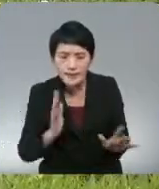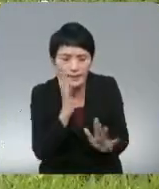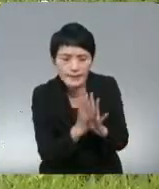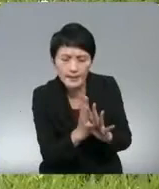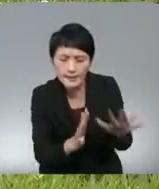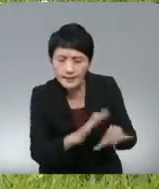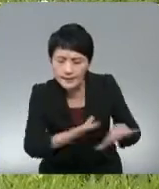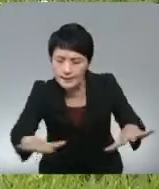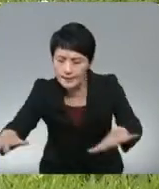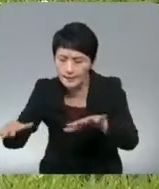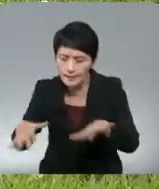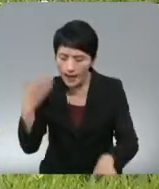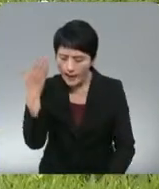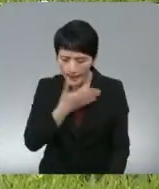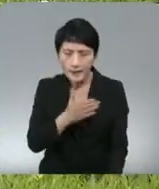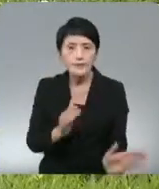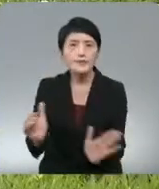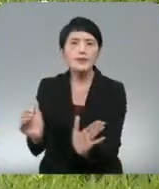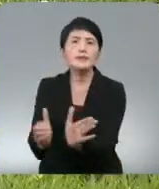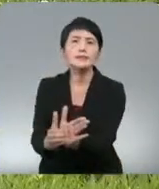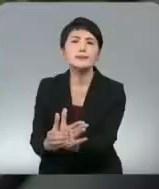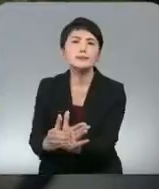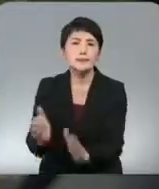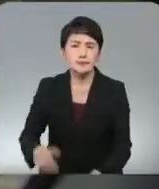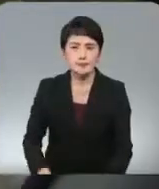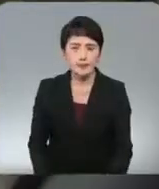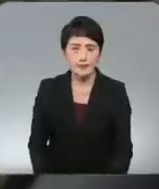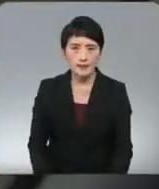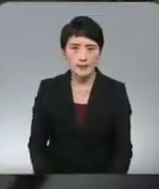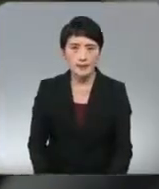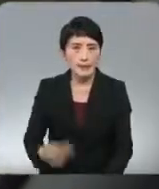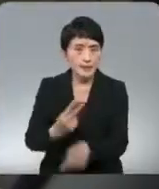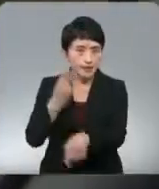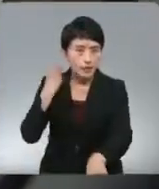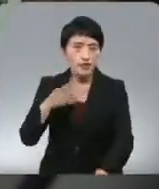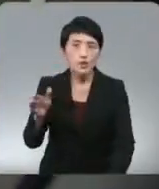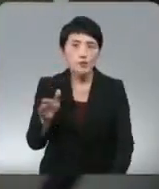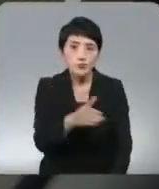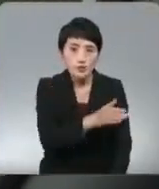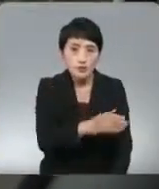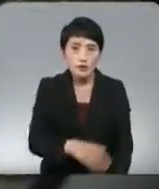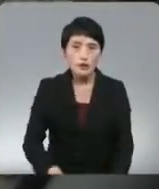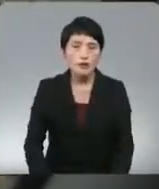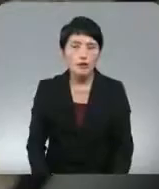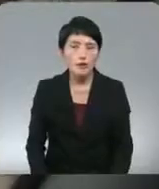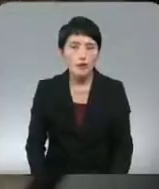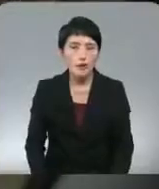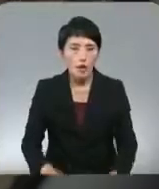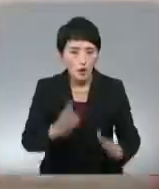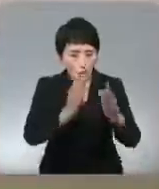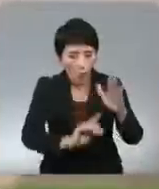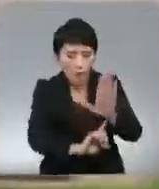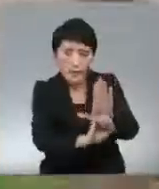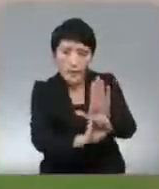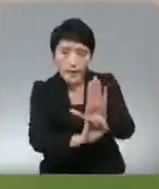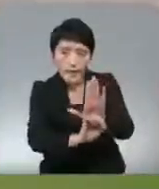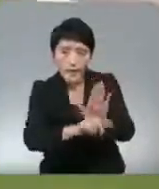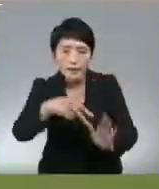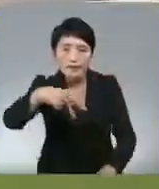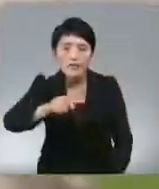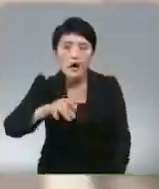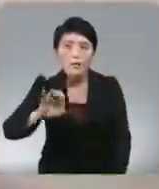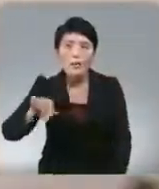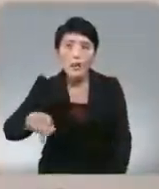setelah pihaknya melengkapi sejumlah fasilitas seperti bangku tempat berteduh dan truk makanan dilanjutkannya pekerjaan pemeliharaan juga telah